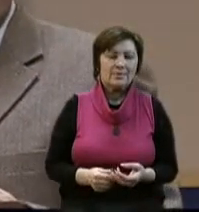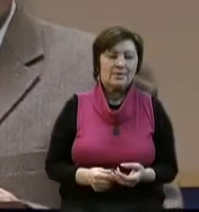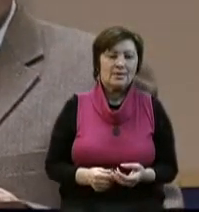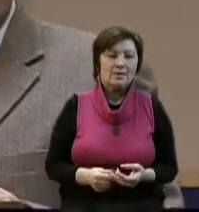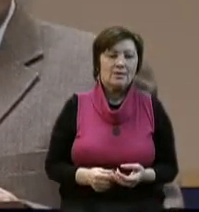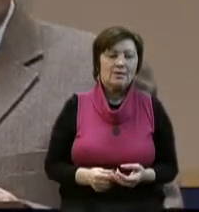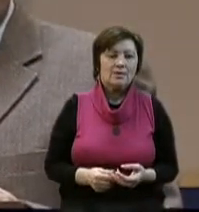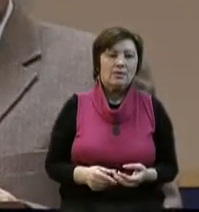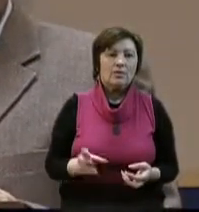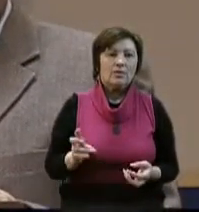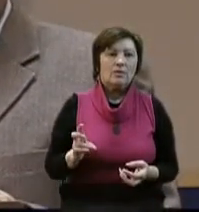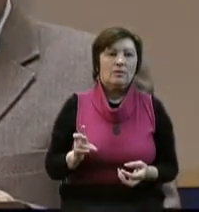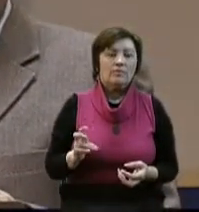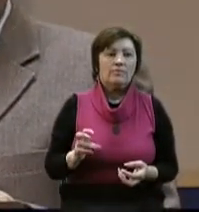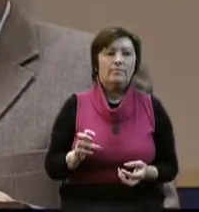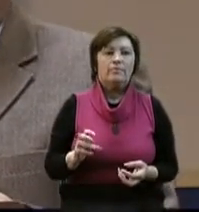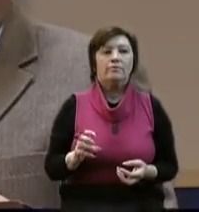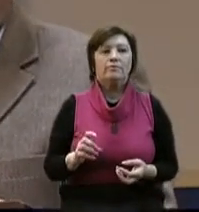По причине, некоторые